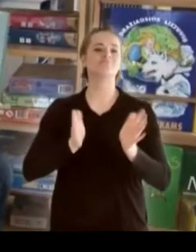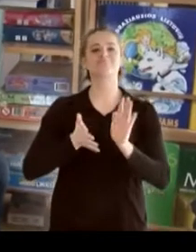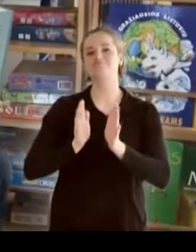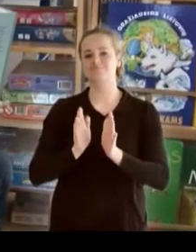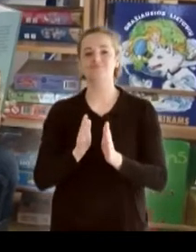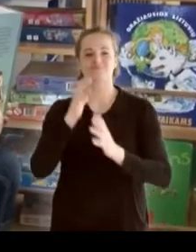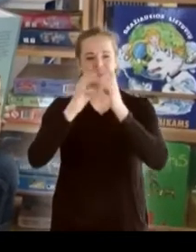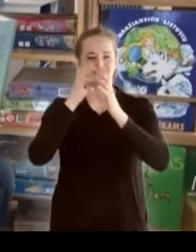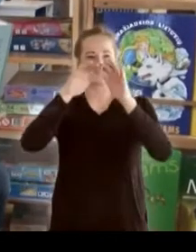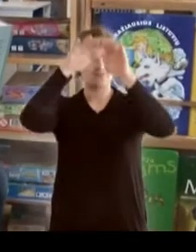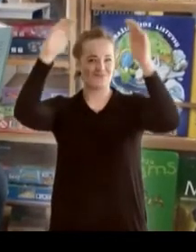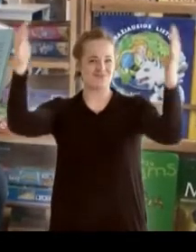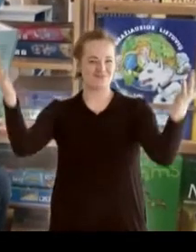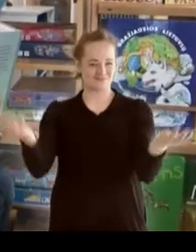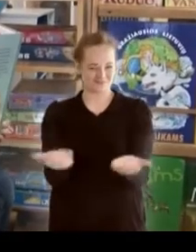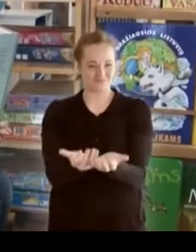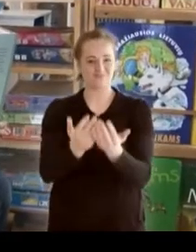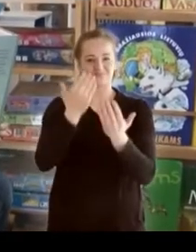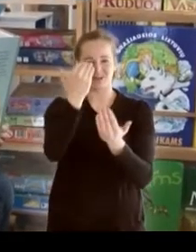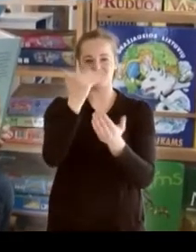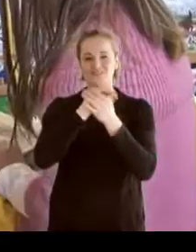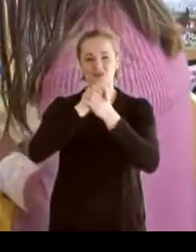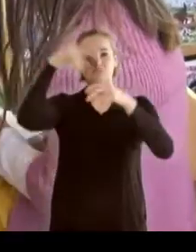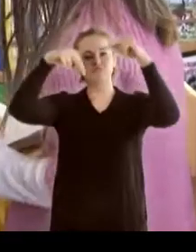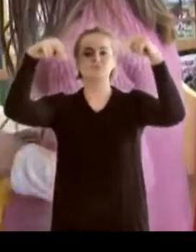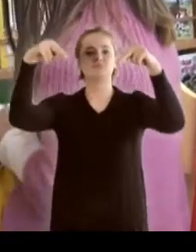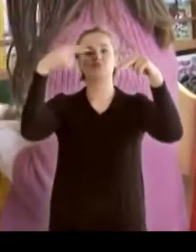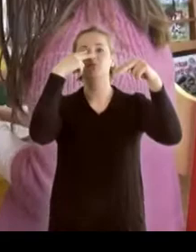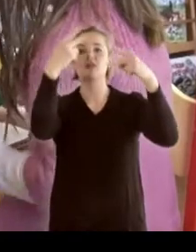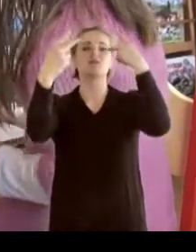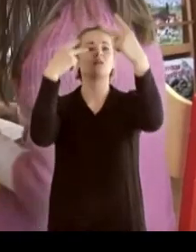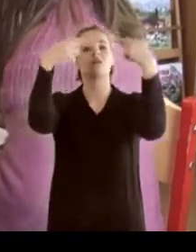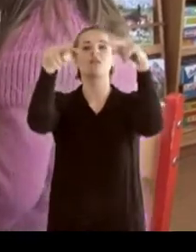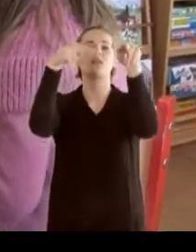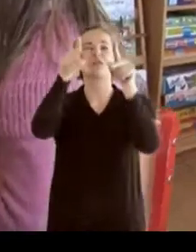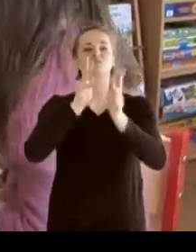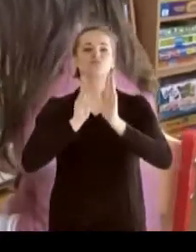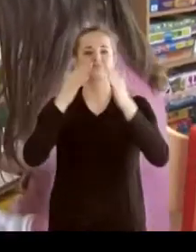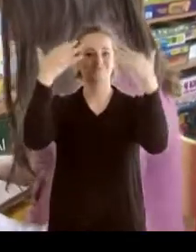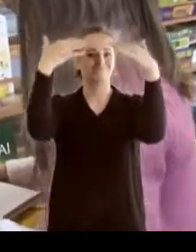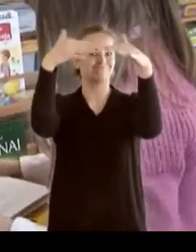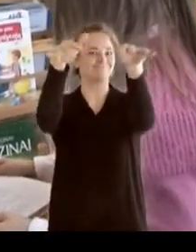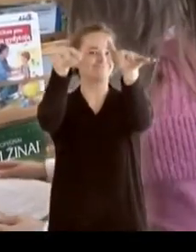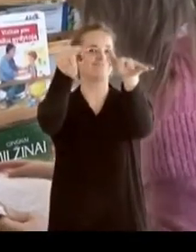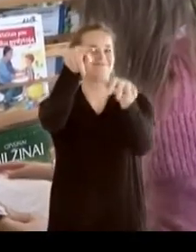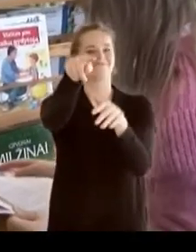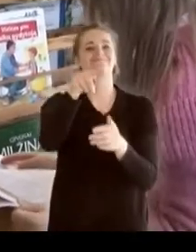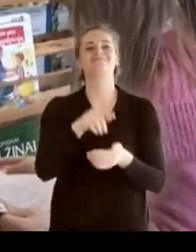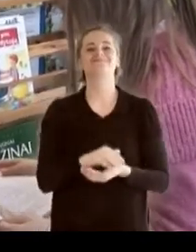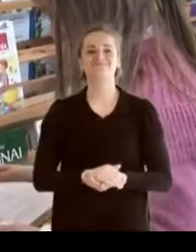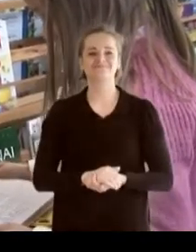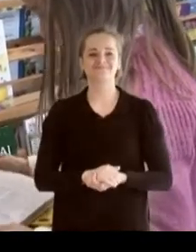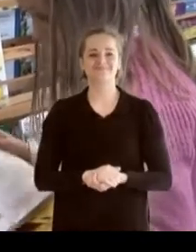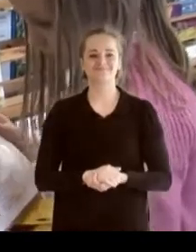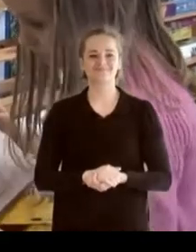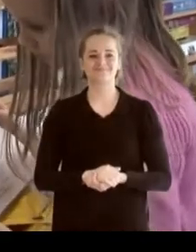sakai, išgirs pasaulis draugai. Stengis kalbėti gražiai,